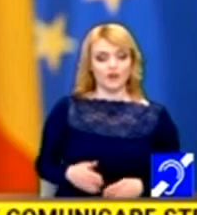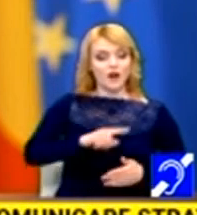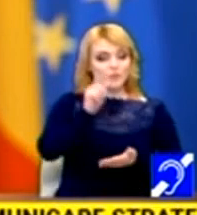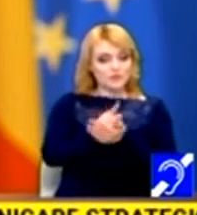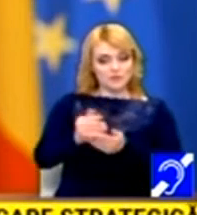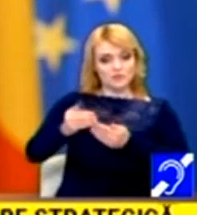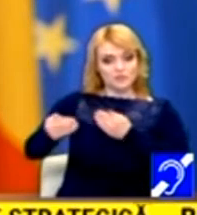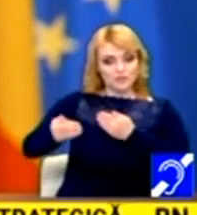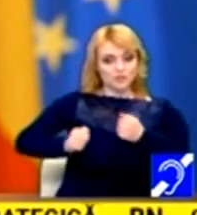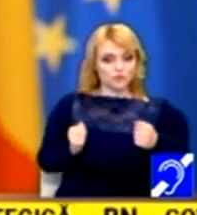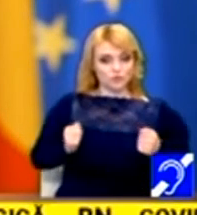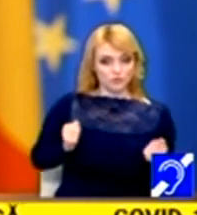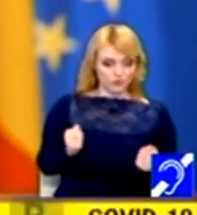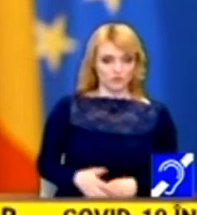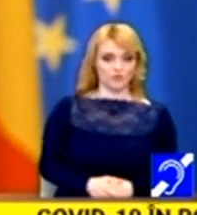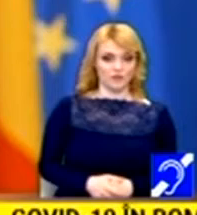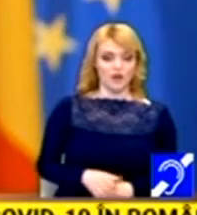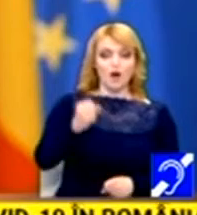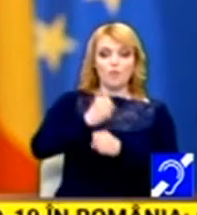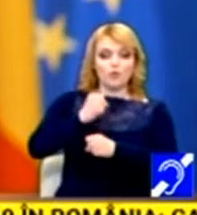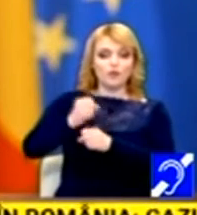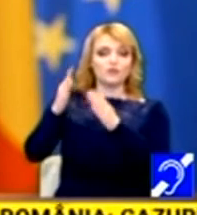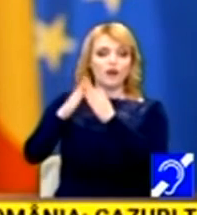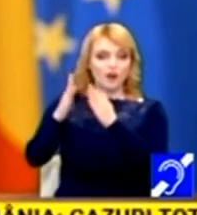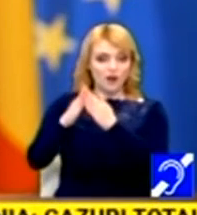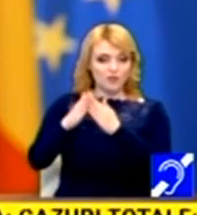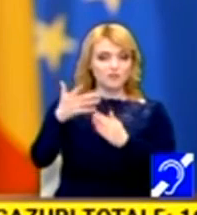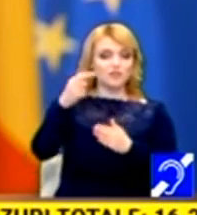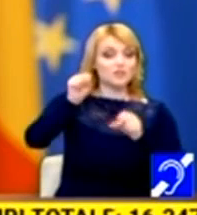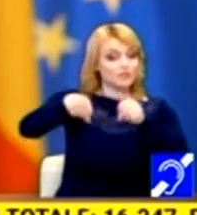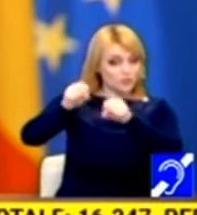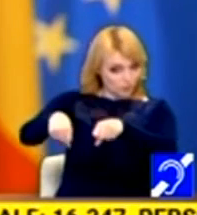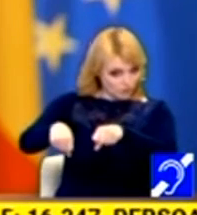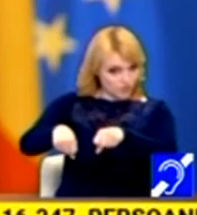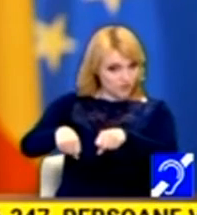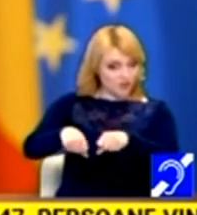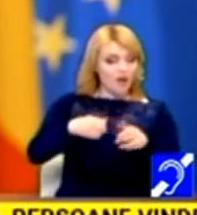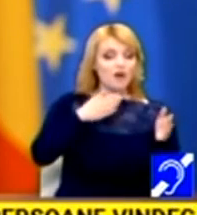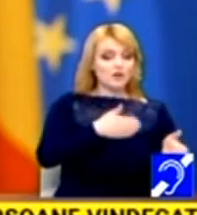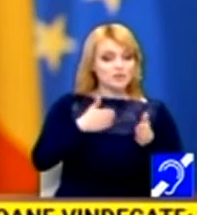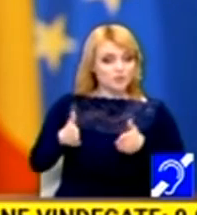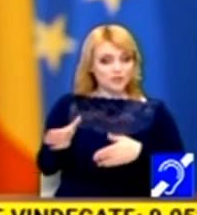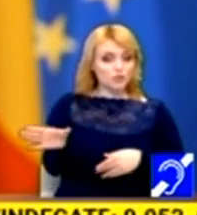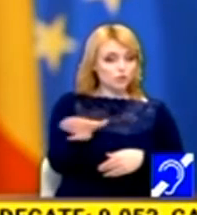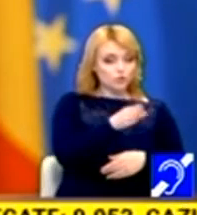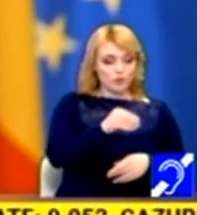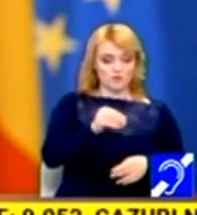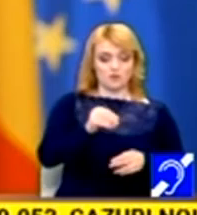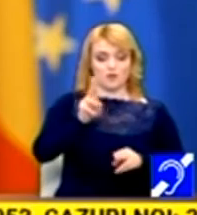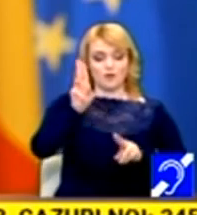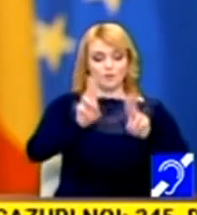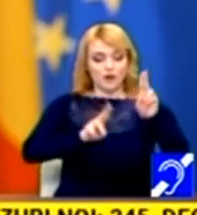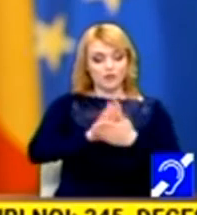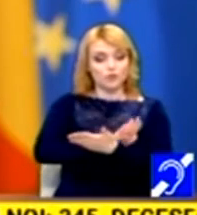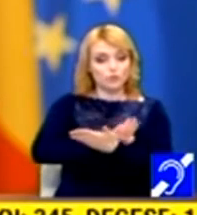Distanțarea socială, munca de acasă, acolo unde este posibil, respectarea tuturor normelor de